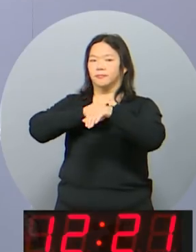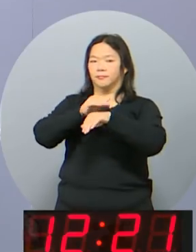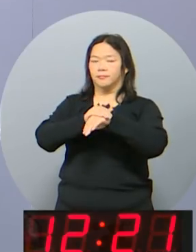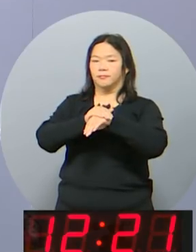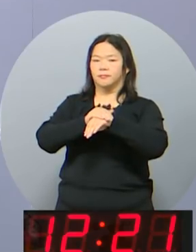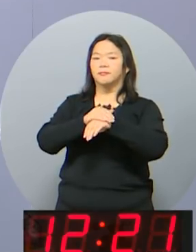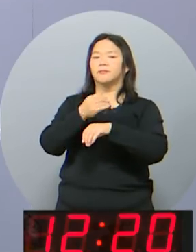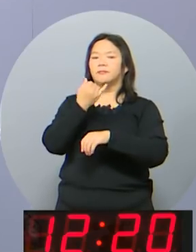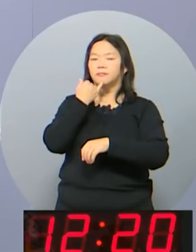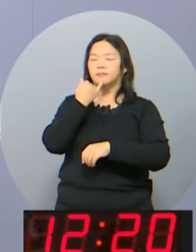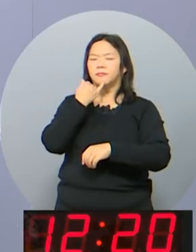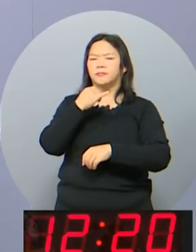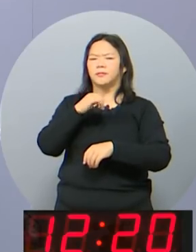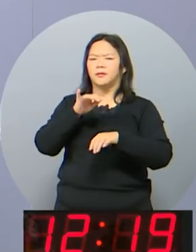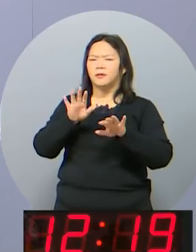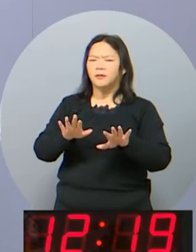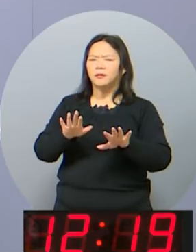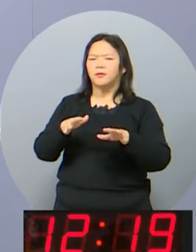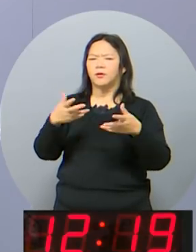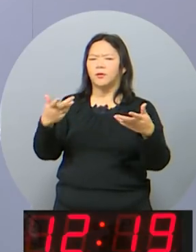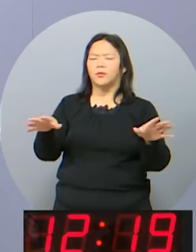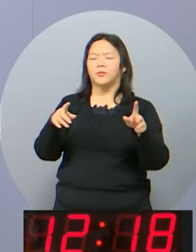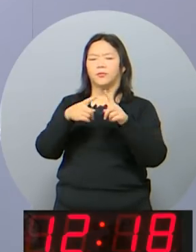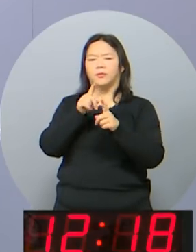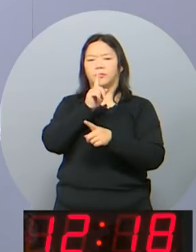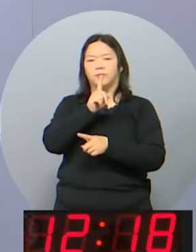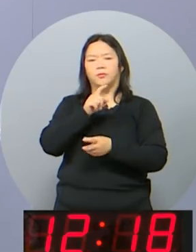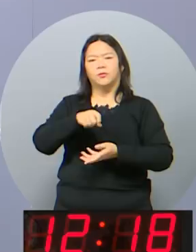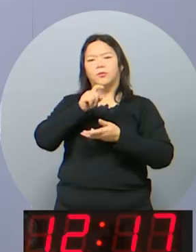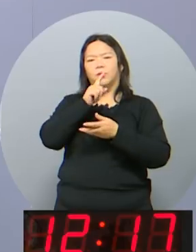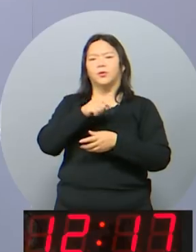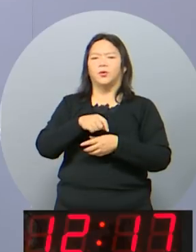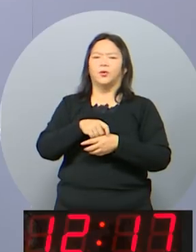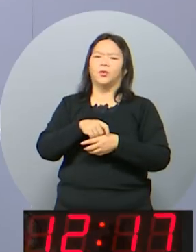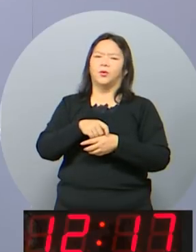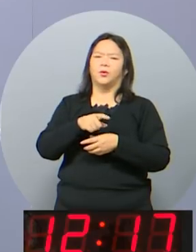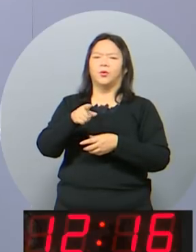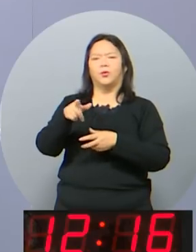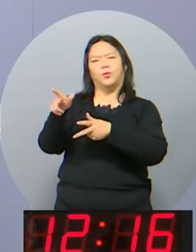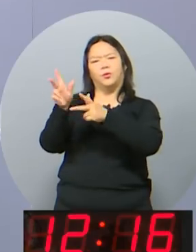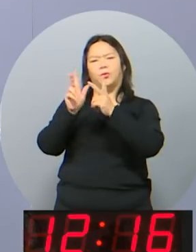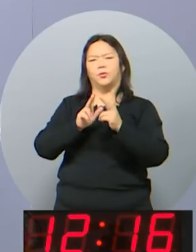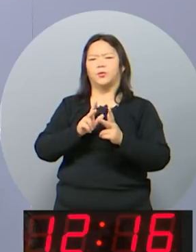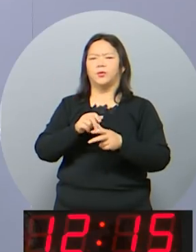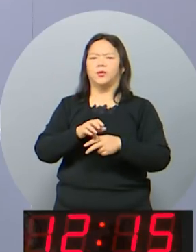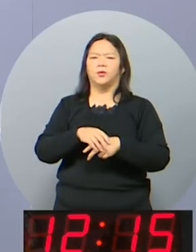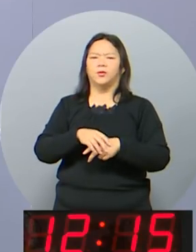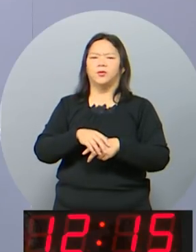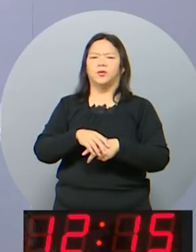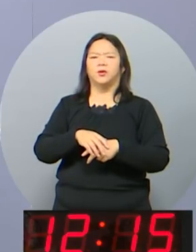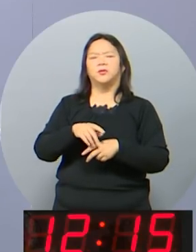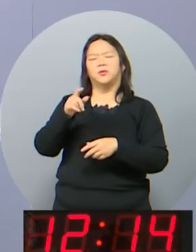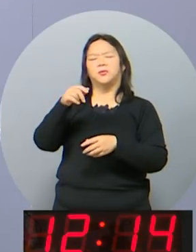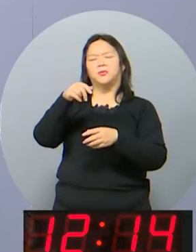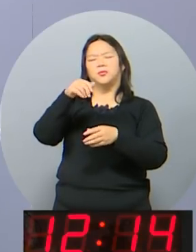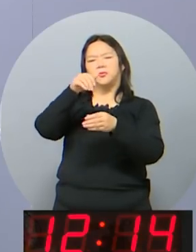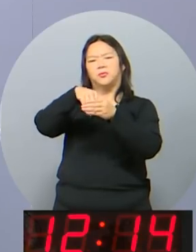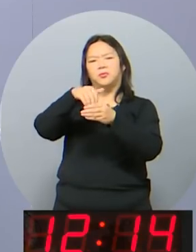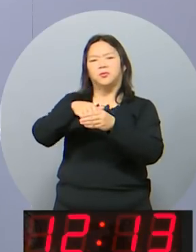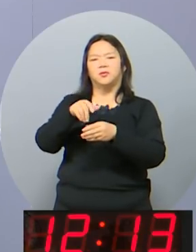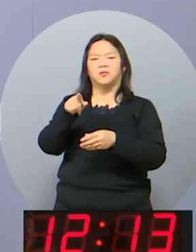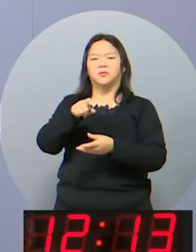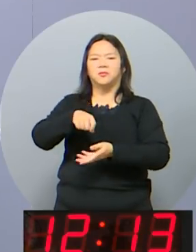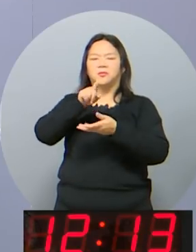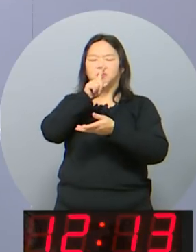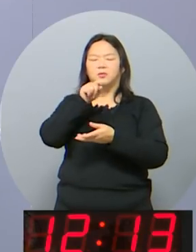虽然现在也有很多很多的乡亲说啊，这是双击球啦，双耍又个顶下去，但是我